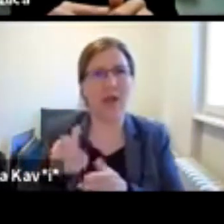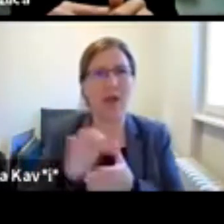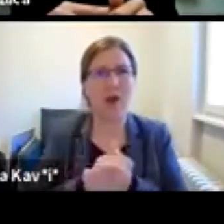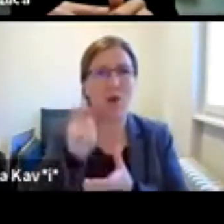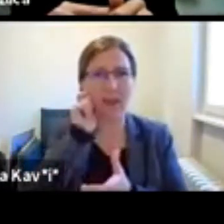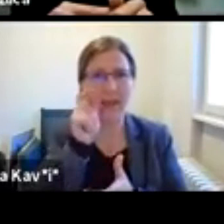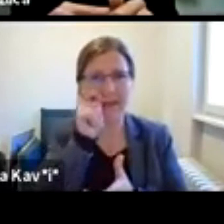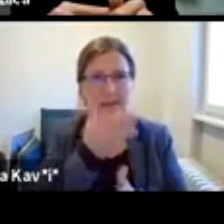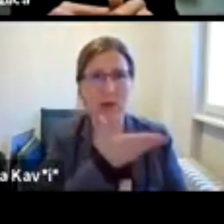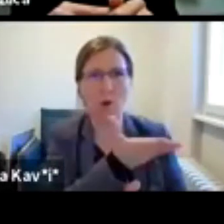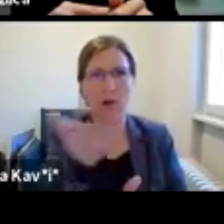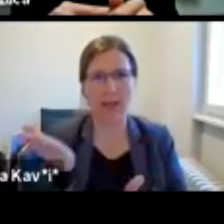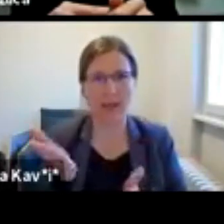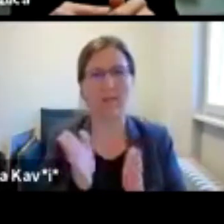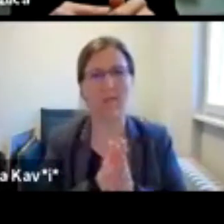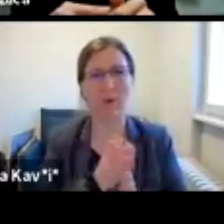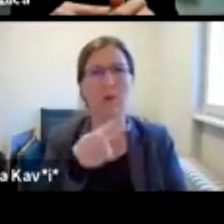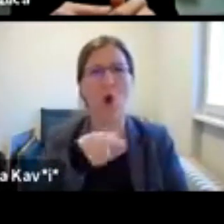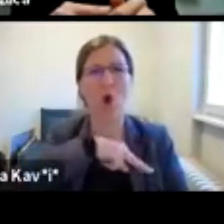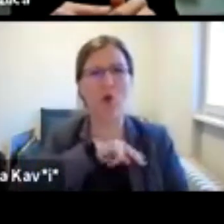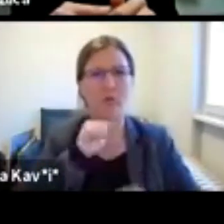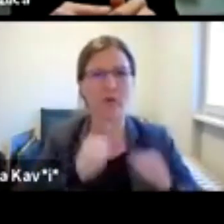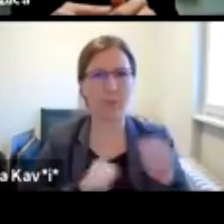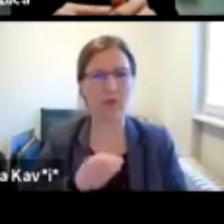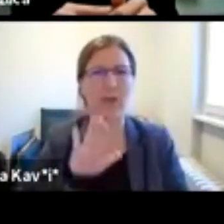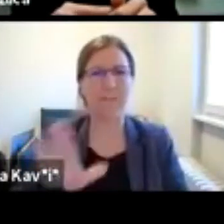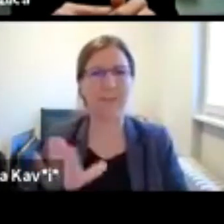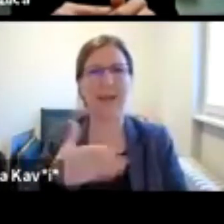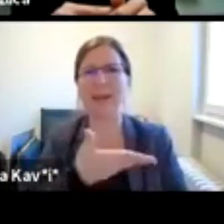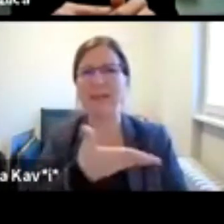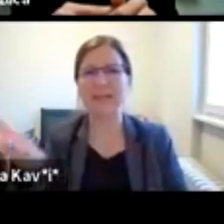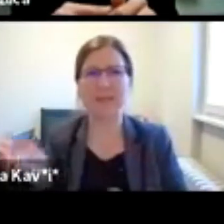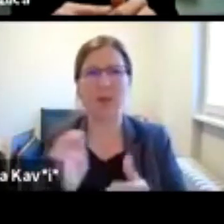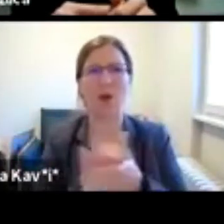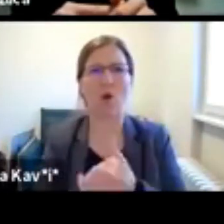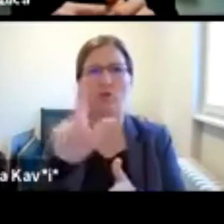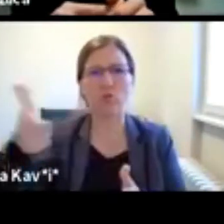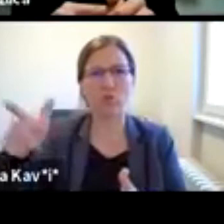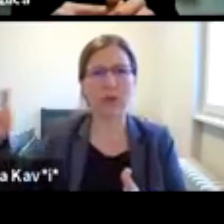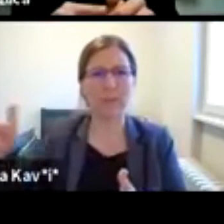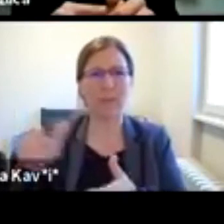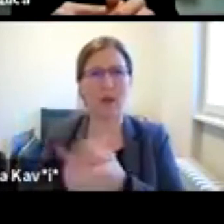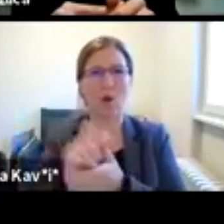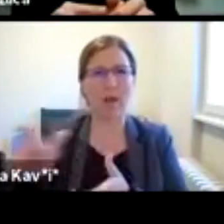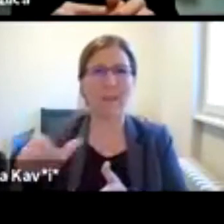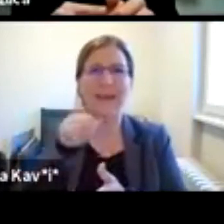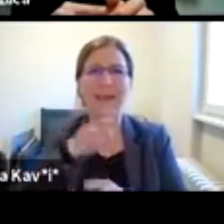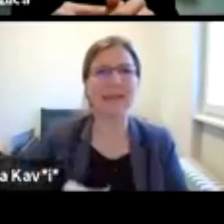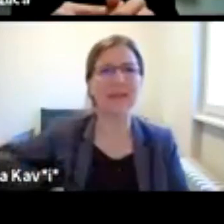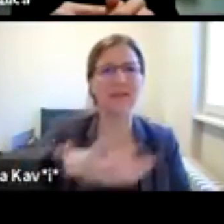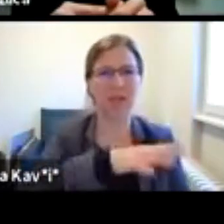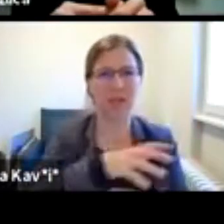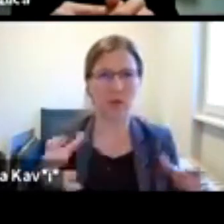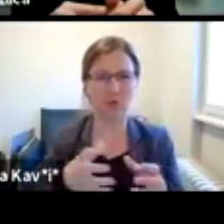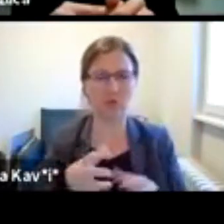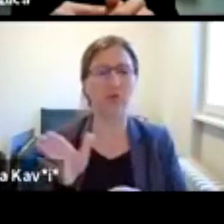prema svojim bližnjima, kolegicama, kolegama, čitavoj zajednici, da